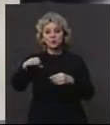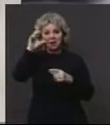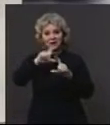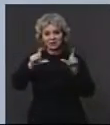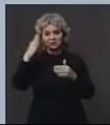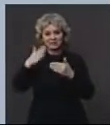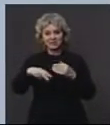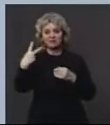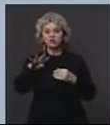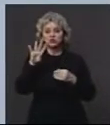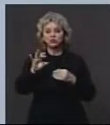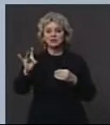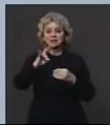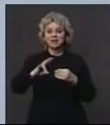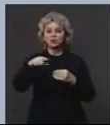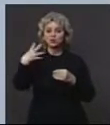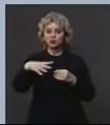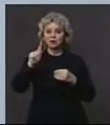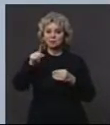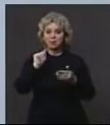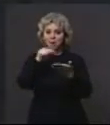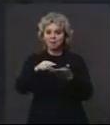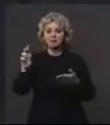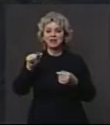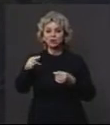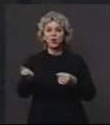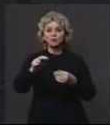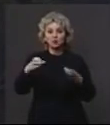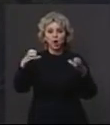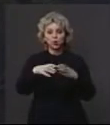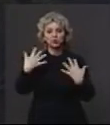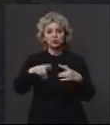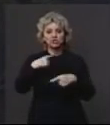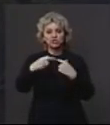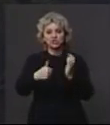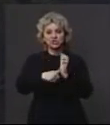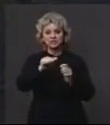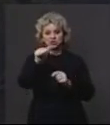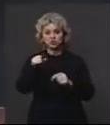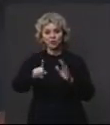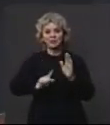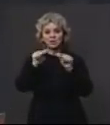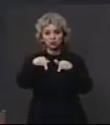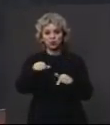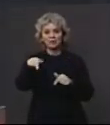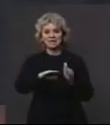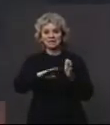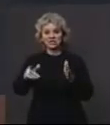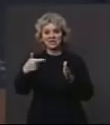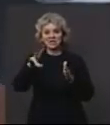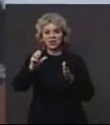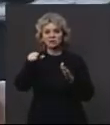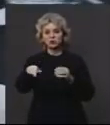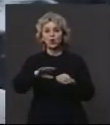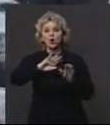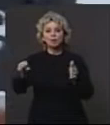академии 24 ноября 1941-го попала в Батайск. Пришла в роту и уже через 6 часов наступления на Нижнегниловскую.